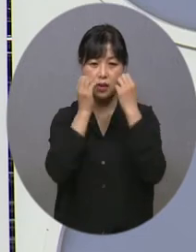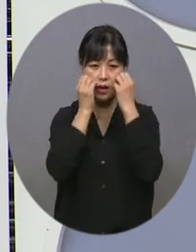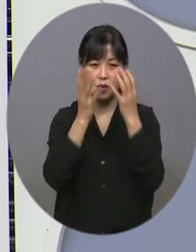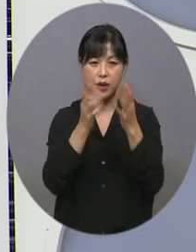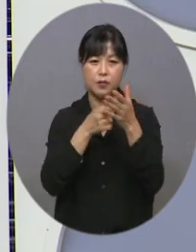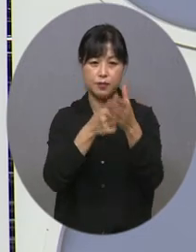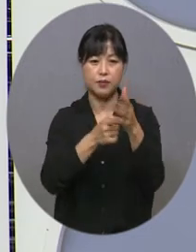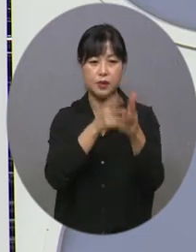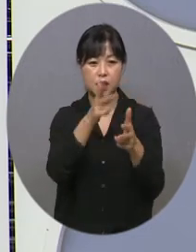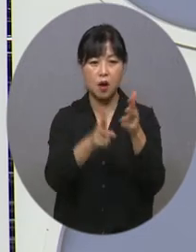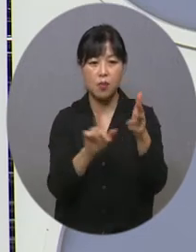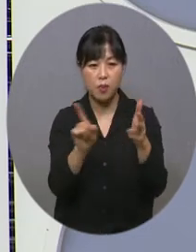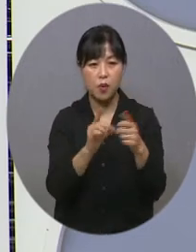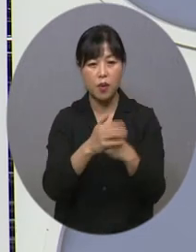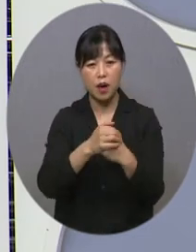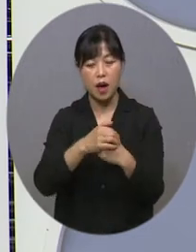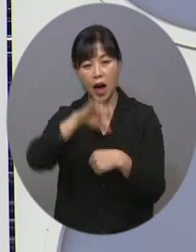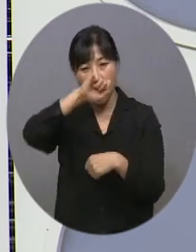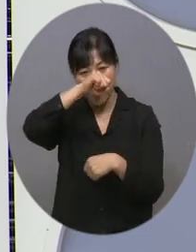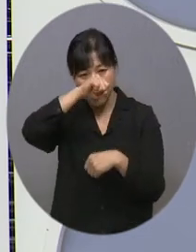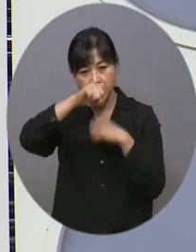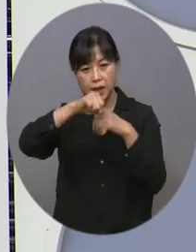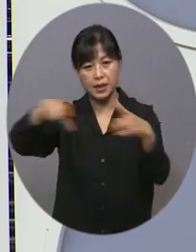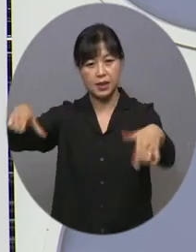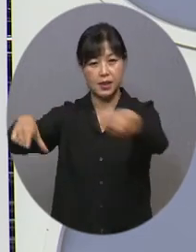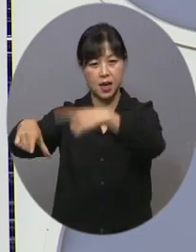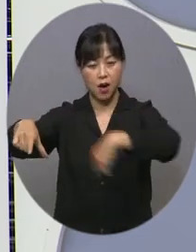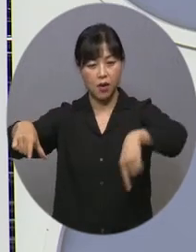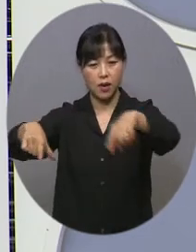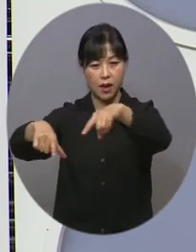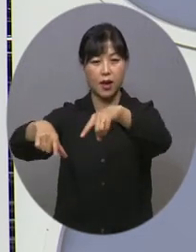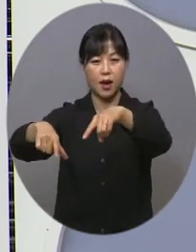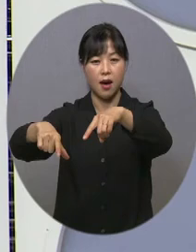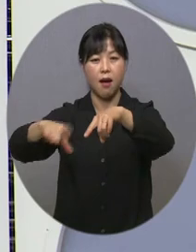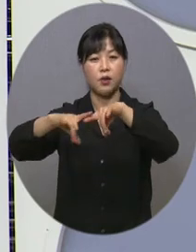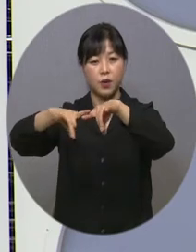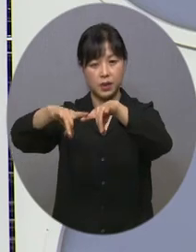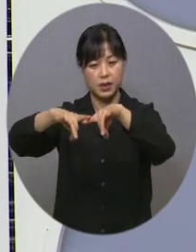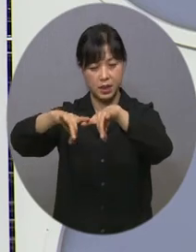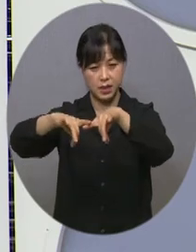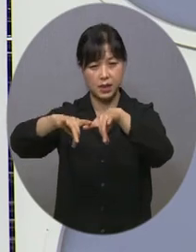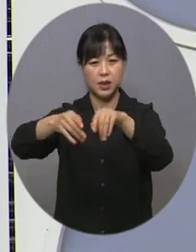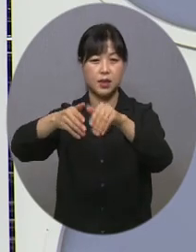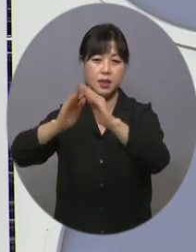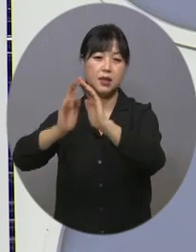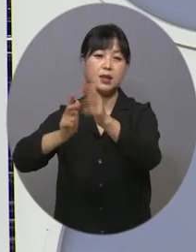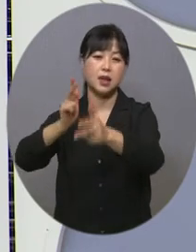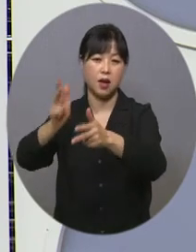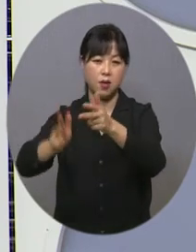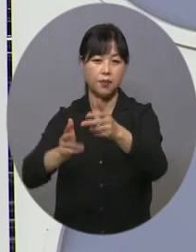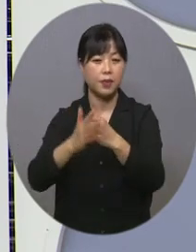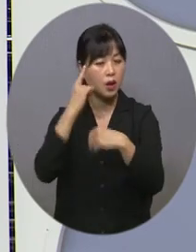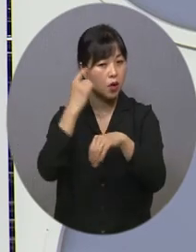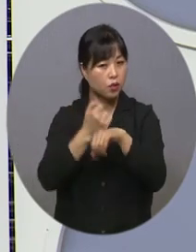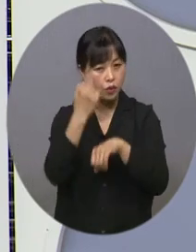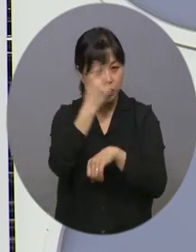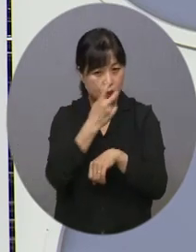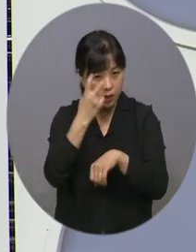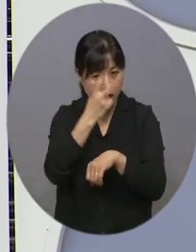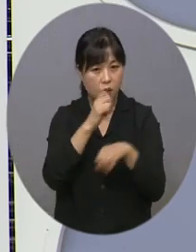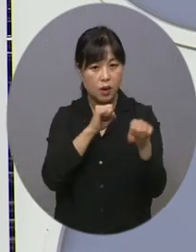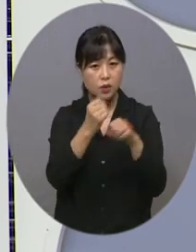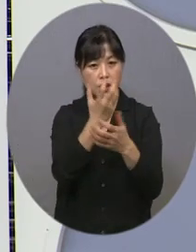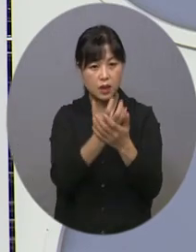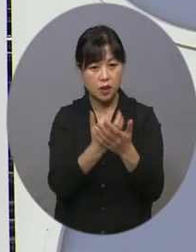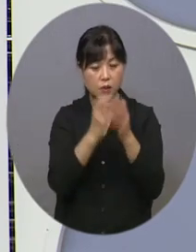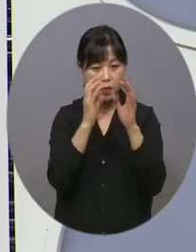이제 아프리카 대륙 통신원 구축 사업이라고 그래가지고 그 지금까지 우리 연구 조사 활동 자료라 같은 게